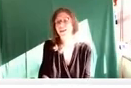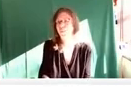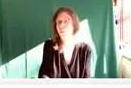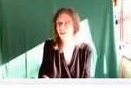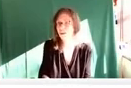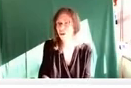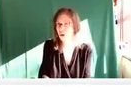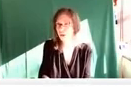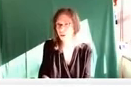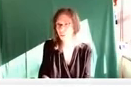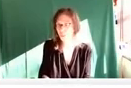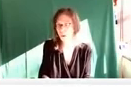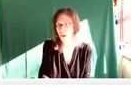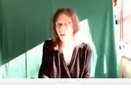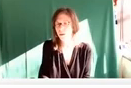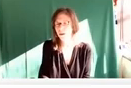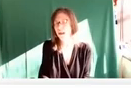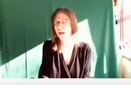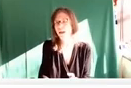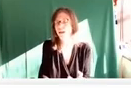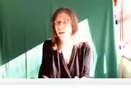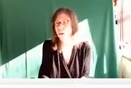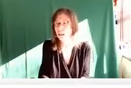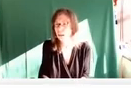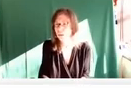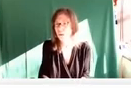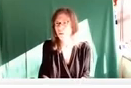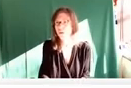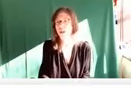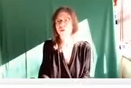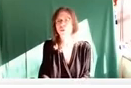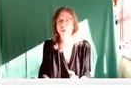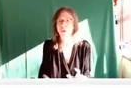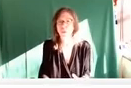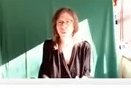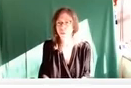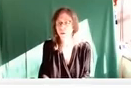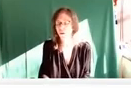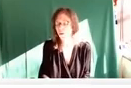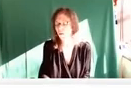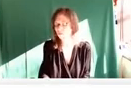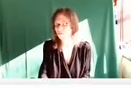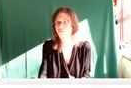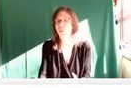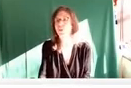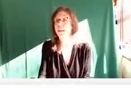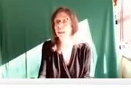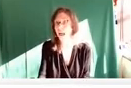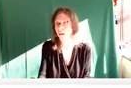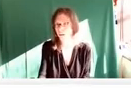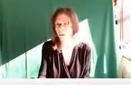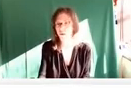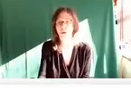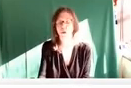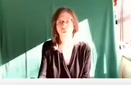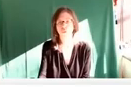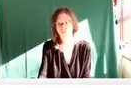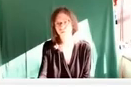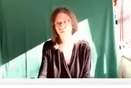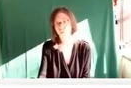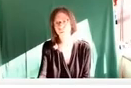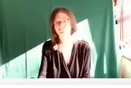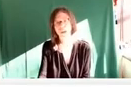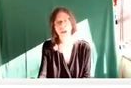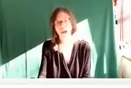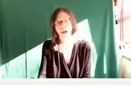travaillent avec des petits échantillons, ce qui rend l'interprétation des résultats plus délicate, si on veut.